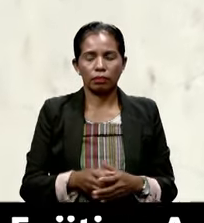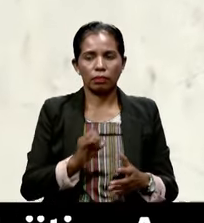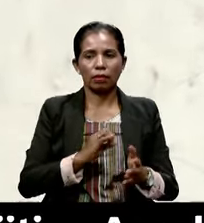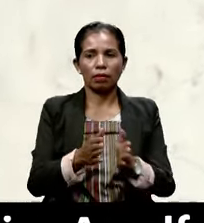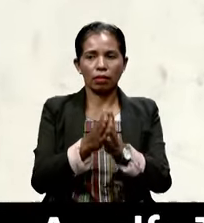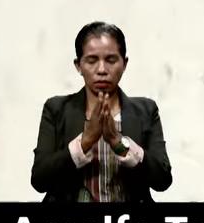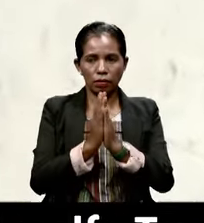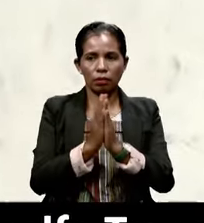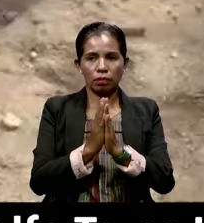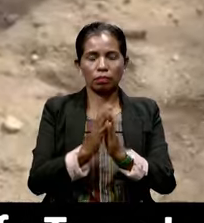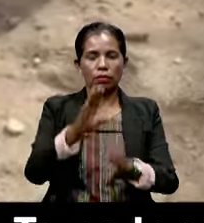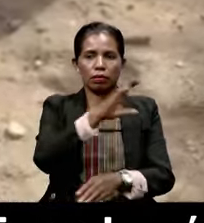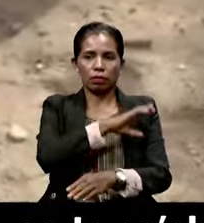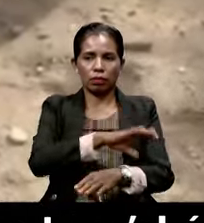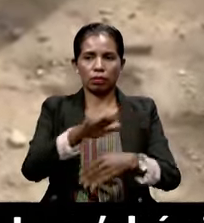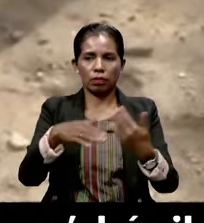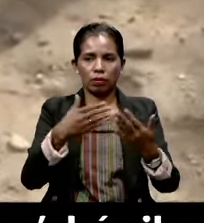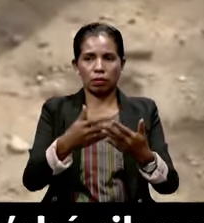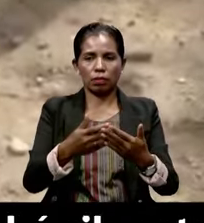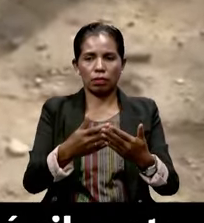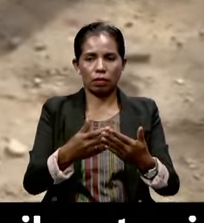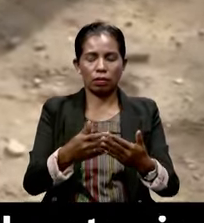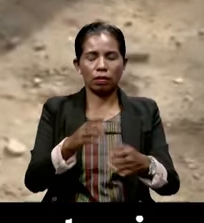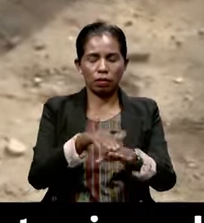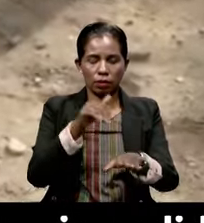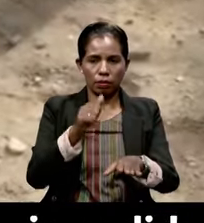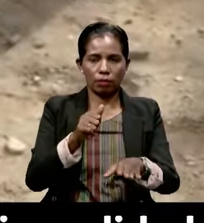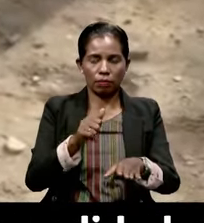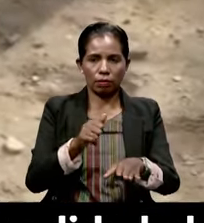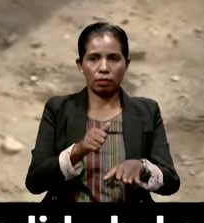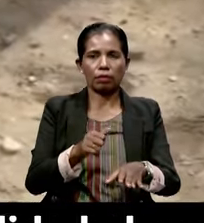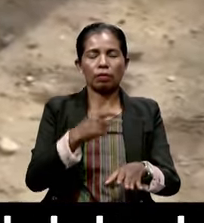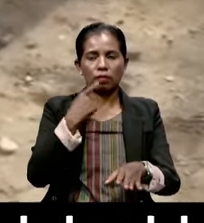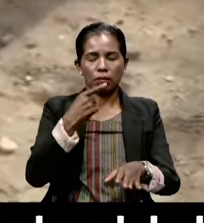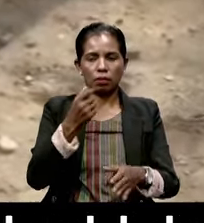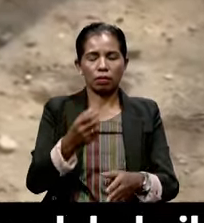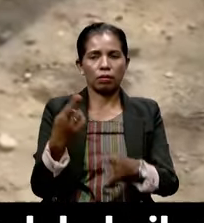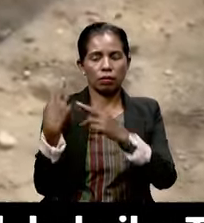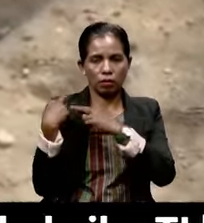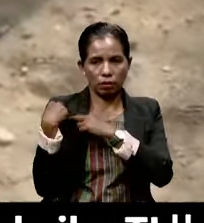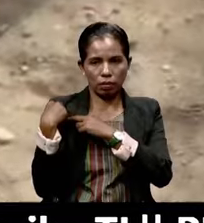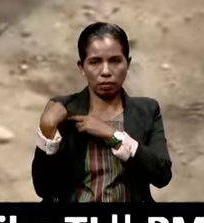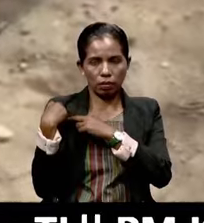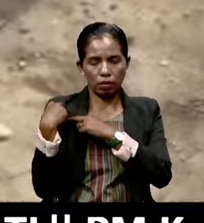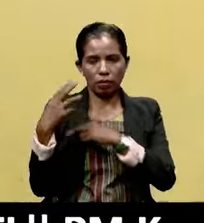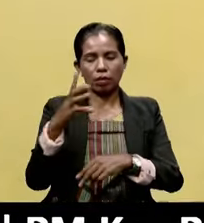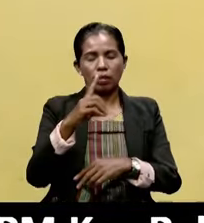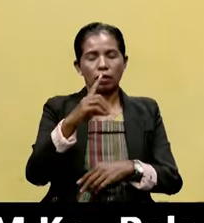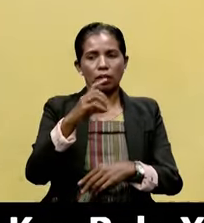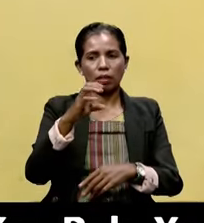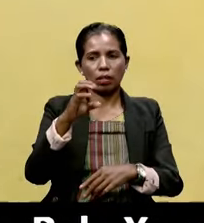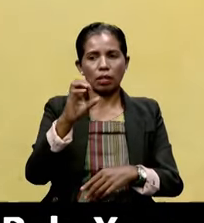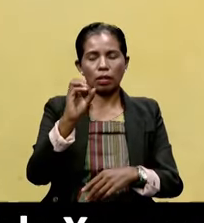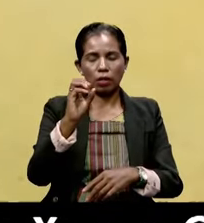mbak siguransa sirah bolu be semak be tanggung jawab ya be dewake bolu jane